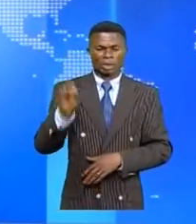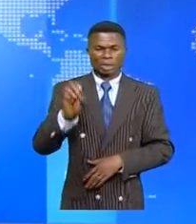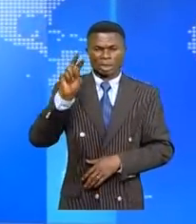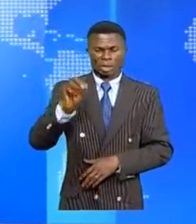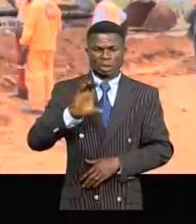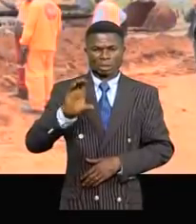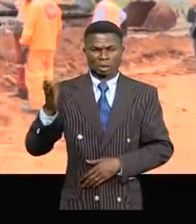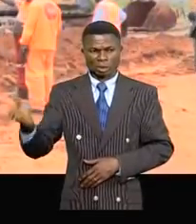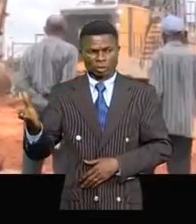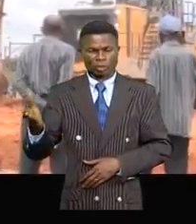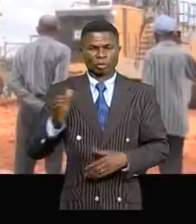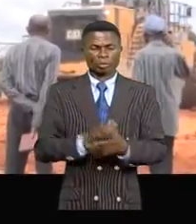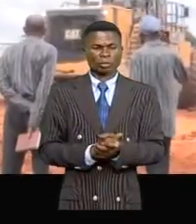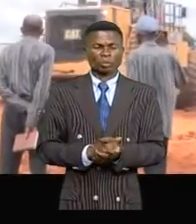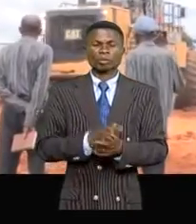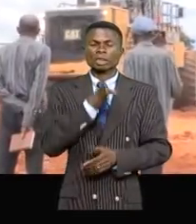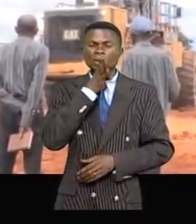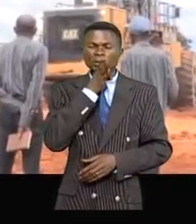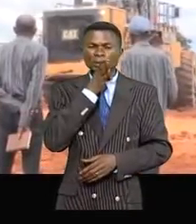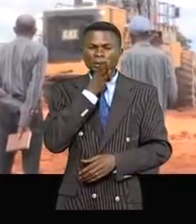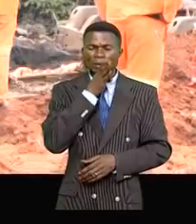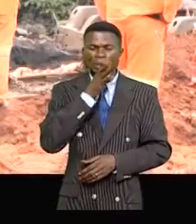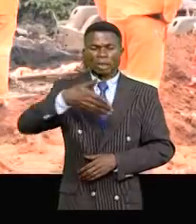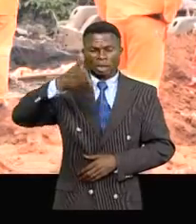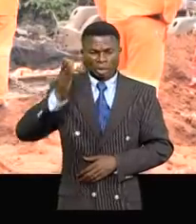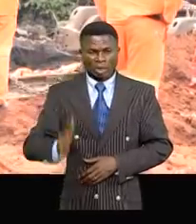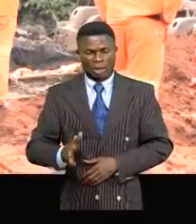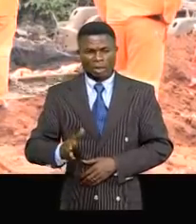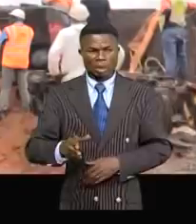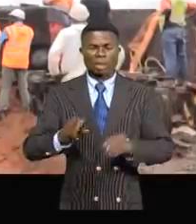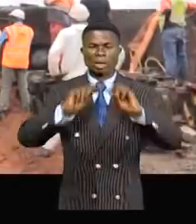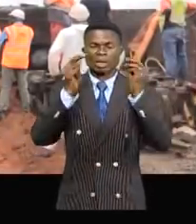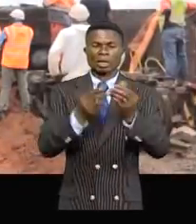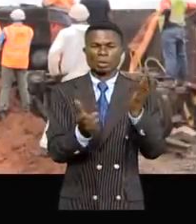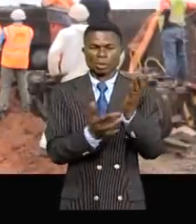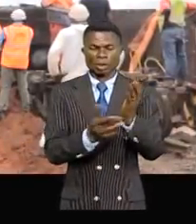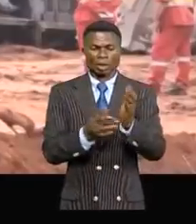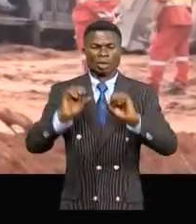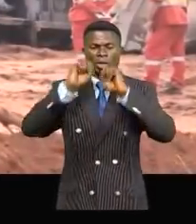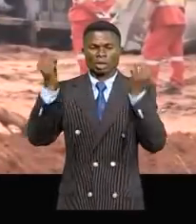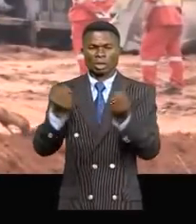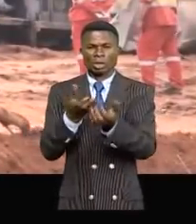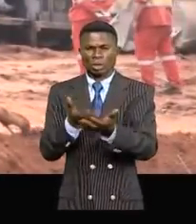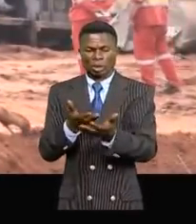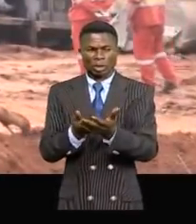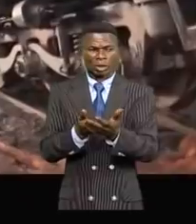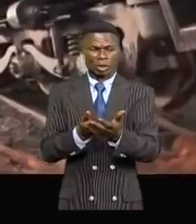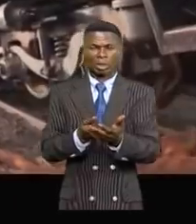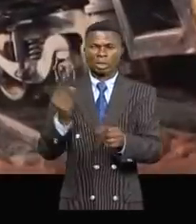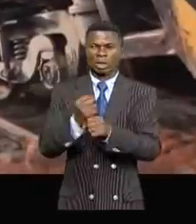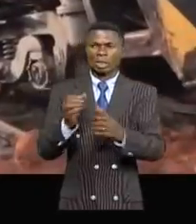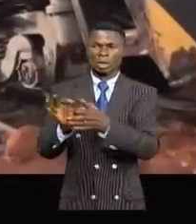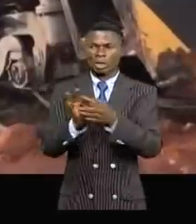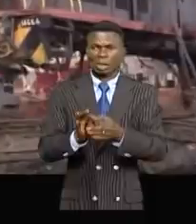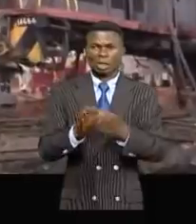Suivez. Après plusieurs longues heures d'études et d'expertise, les équipes techniques de Tenke Fungurume Mining, en parfaite collaboration